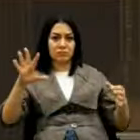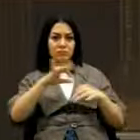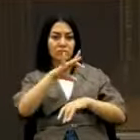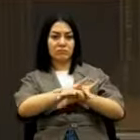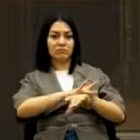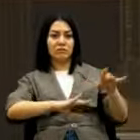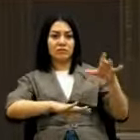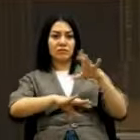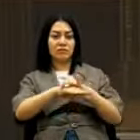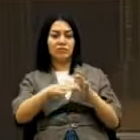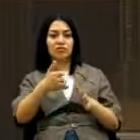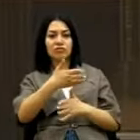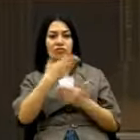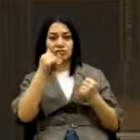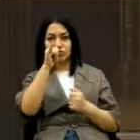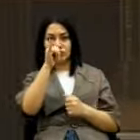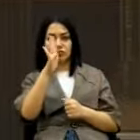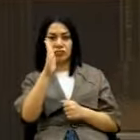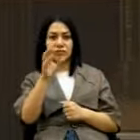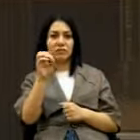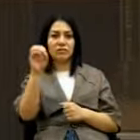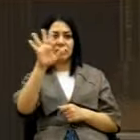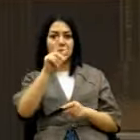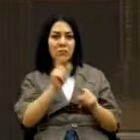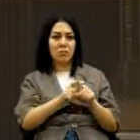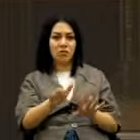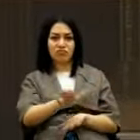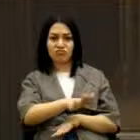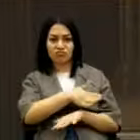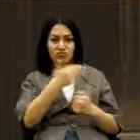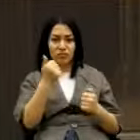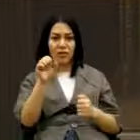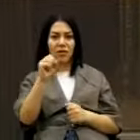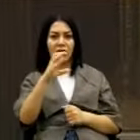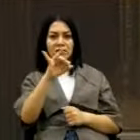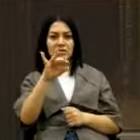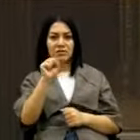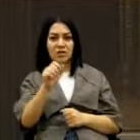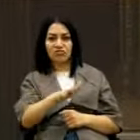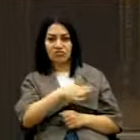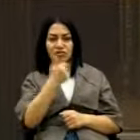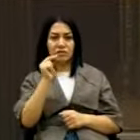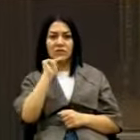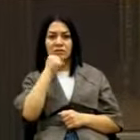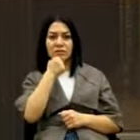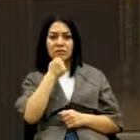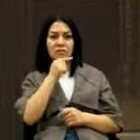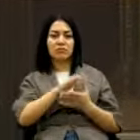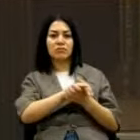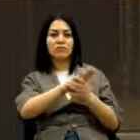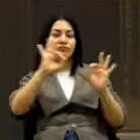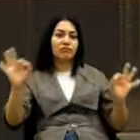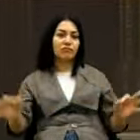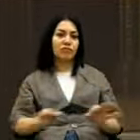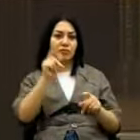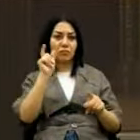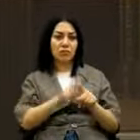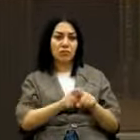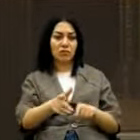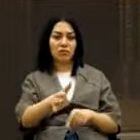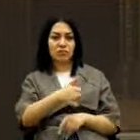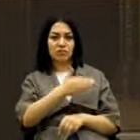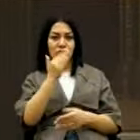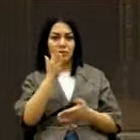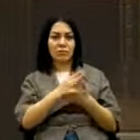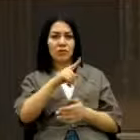որտեղ չկա և չի կարող լինել ոչ Եվրոպա, ոչ Ասիա, ոչ տնտեսություն, ոչ էլ միություն, այլ կա